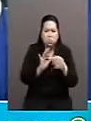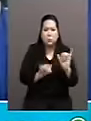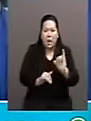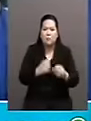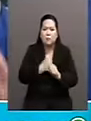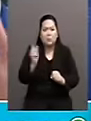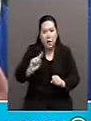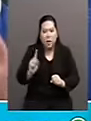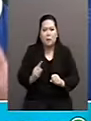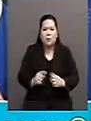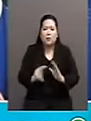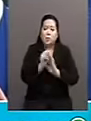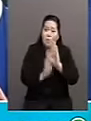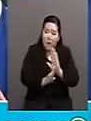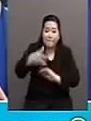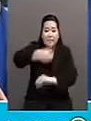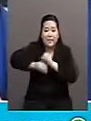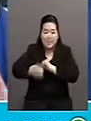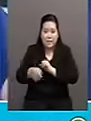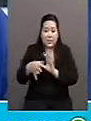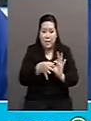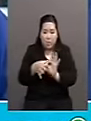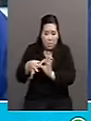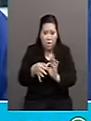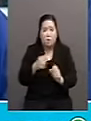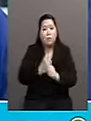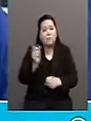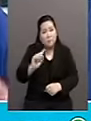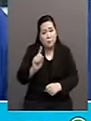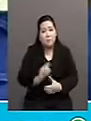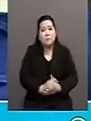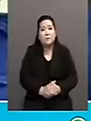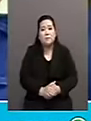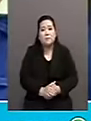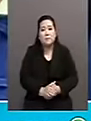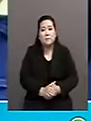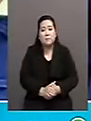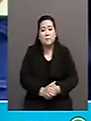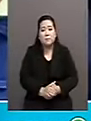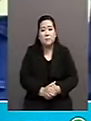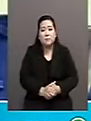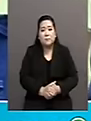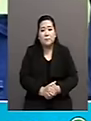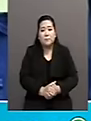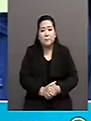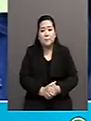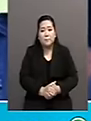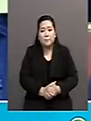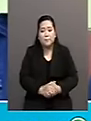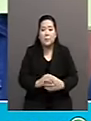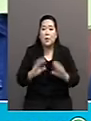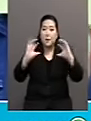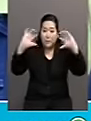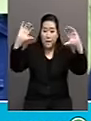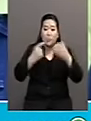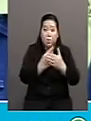จะทำยังไงให้นโยบายกับการปฏิบัติเนาะมันสอดคล้องกันไป ครับทางฝั่งของตัวแทนรัฐบาลเนี่ยวันนี้ที่ม